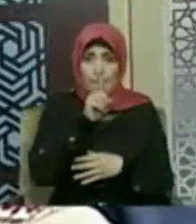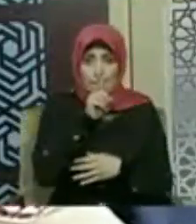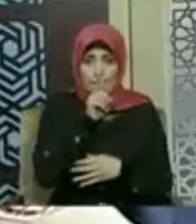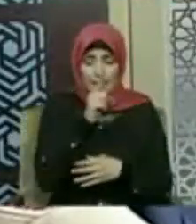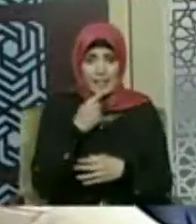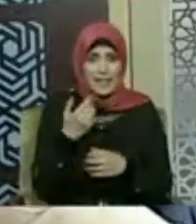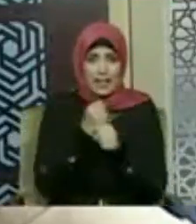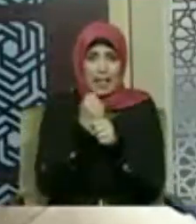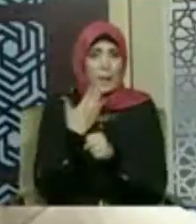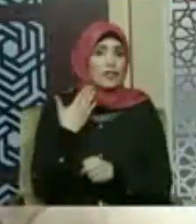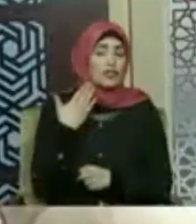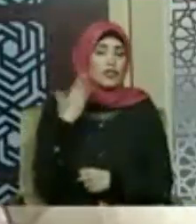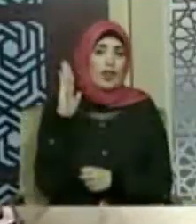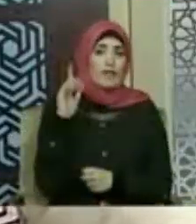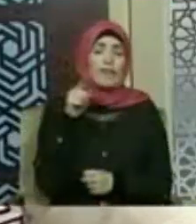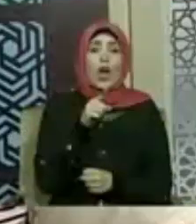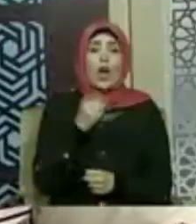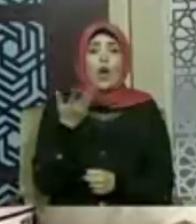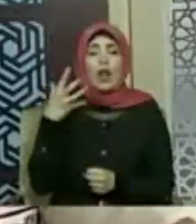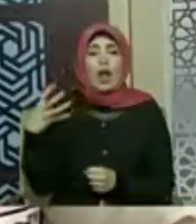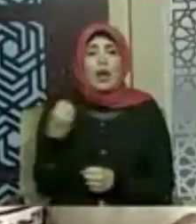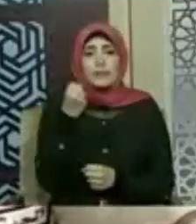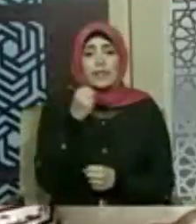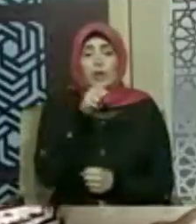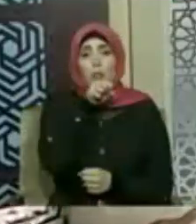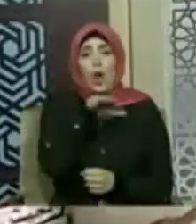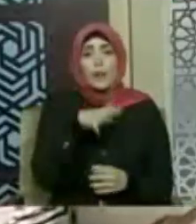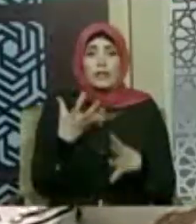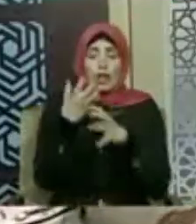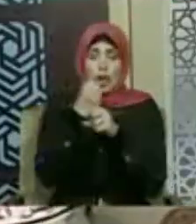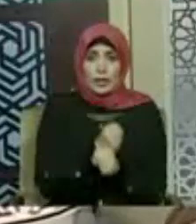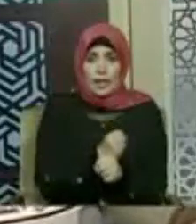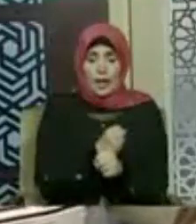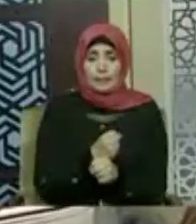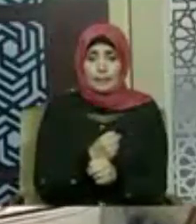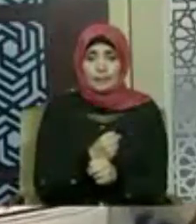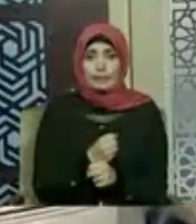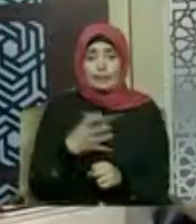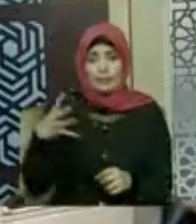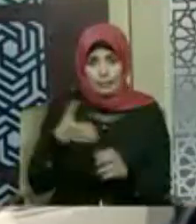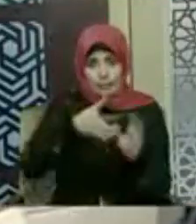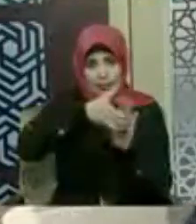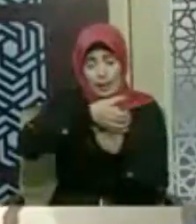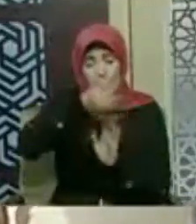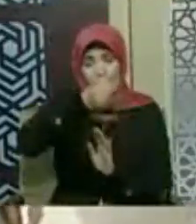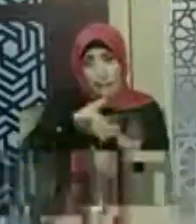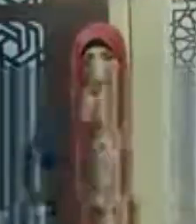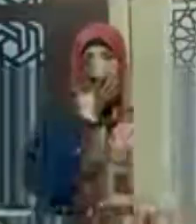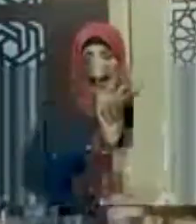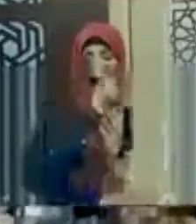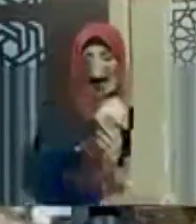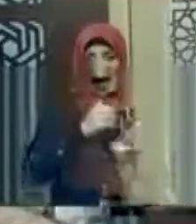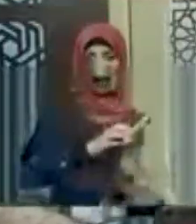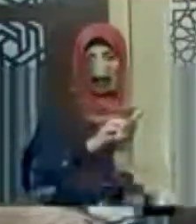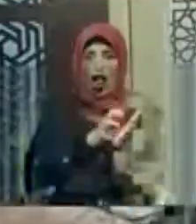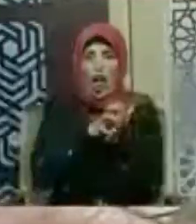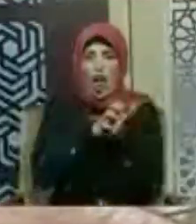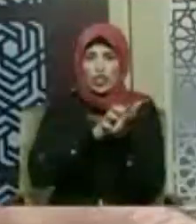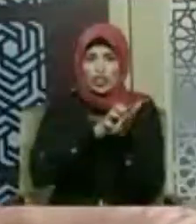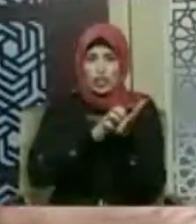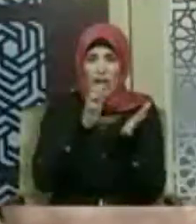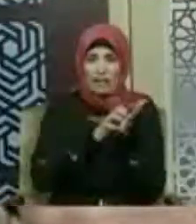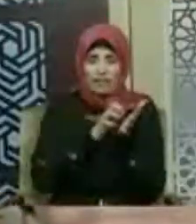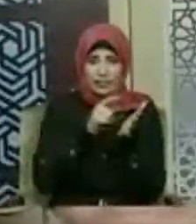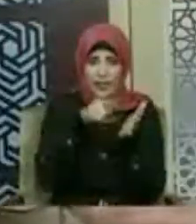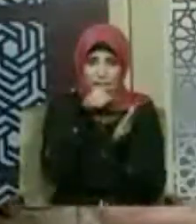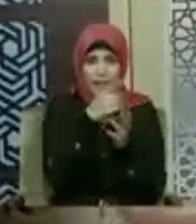النبي صلى الله عليه وسلم بيد أحد أصحابه ووجدها خشنة من أثر العمل، قال: